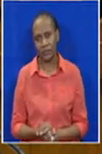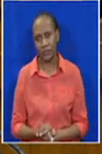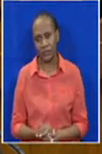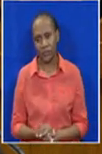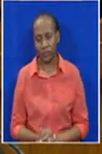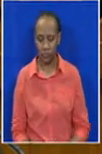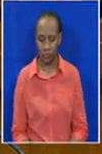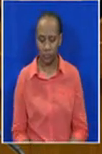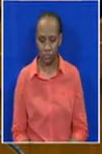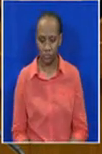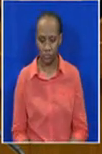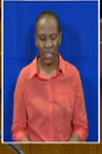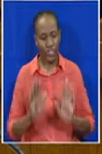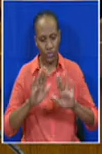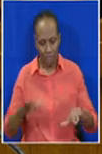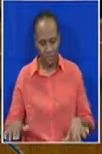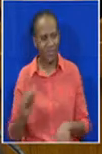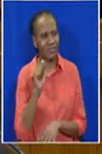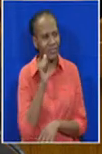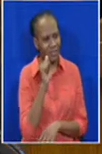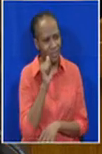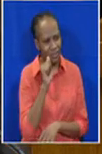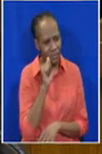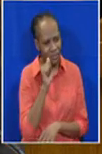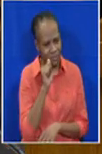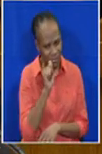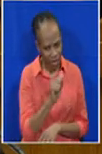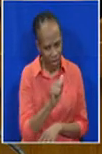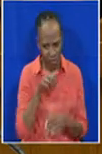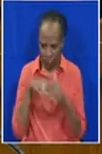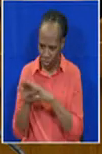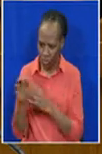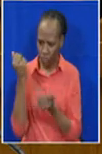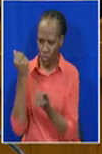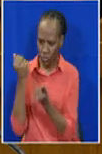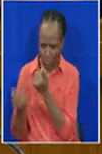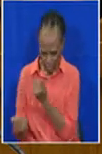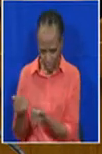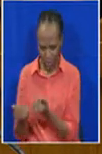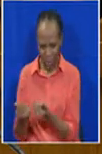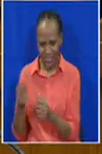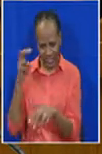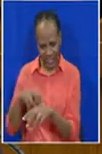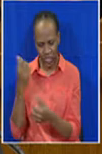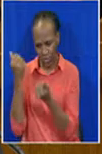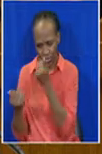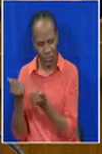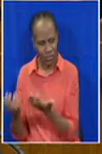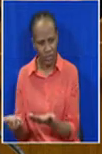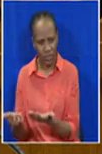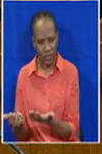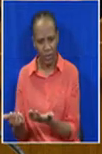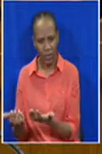toeneem om gerechtigheid te laat geskiet. Maar kom ek beloof me vandag vir u een ding minister. Ons sal hier in die parlement